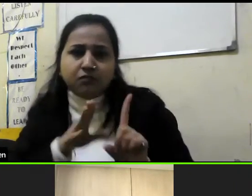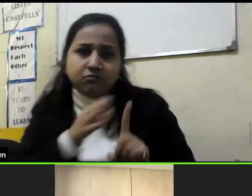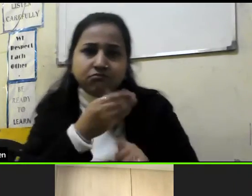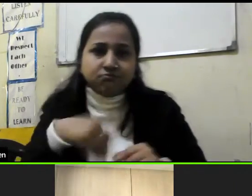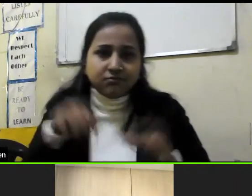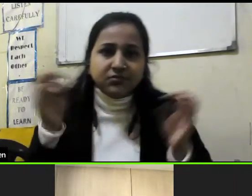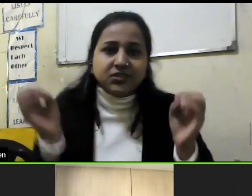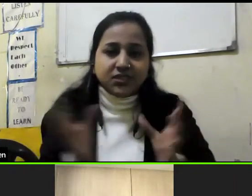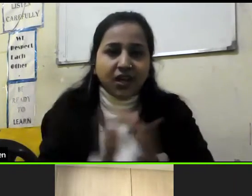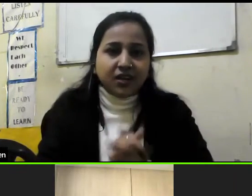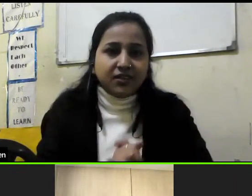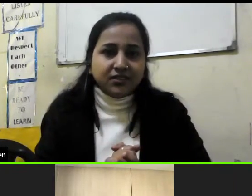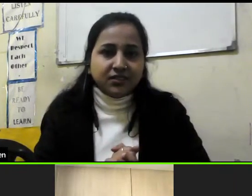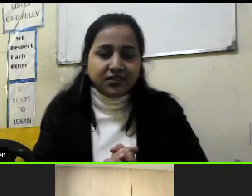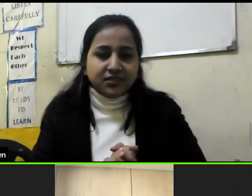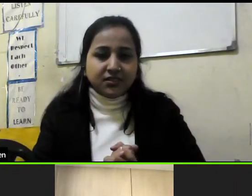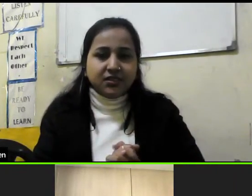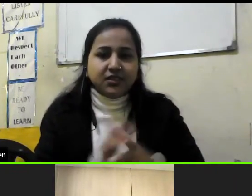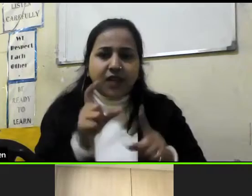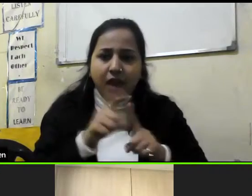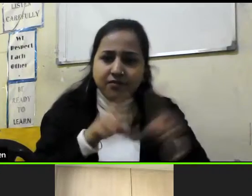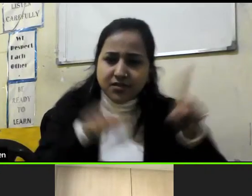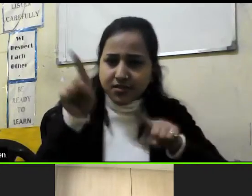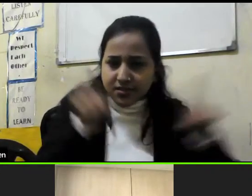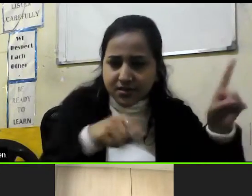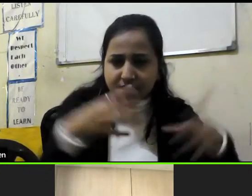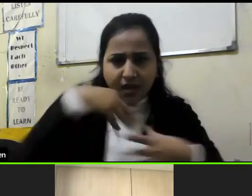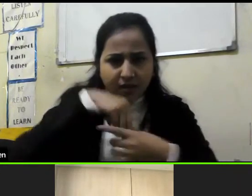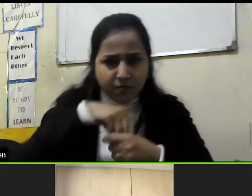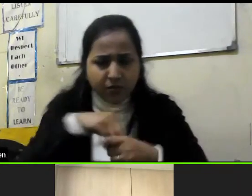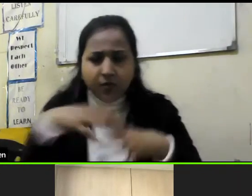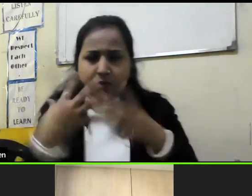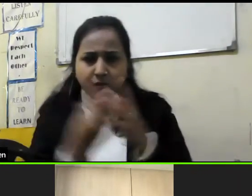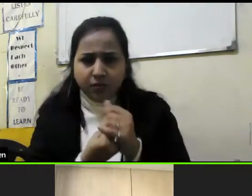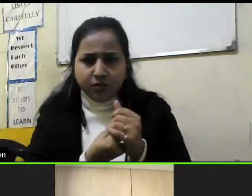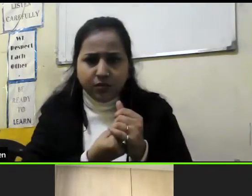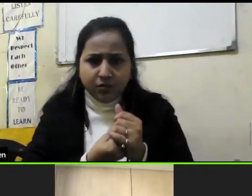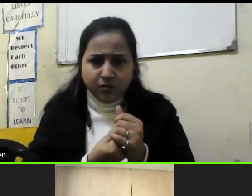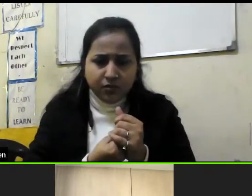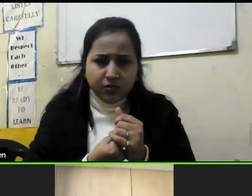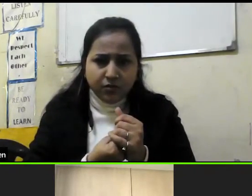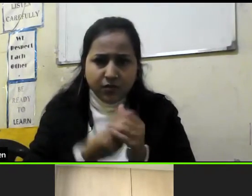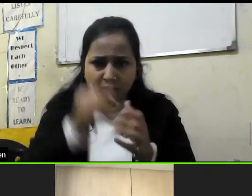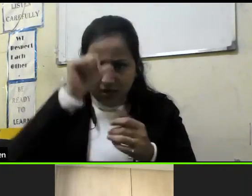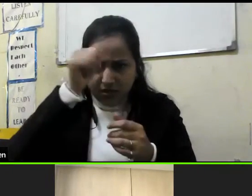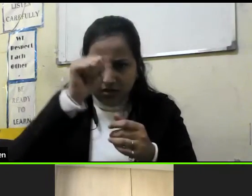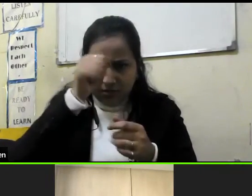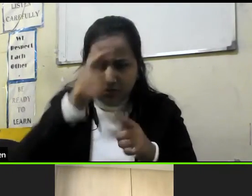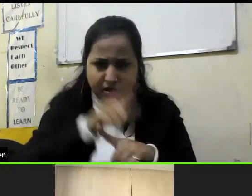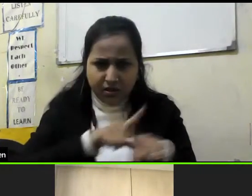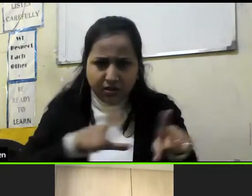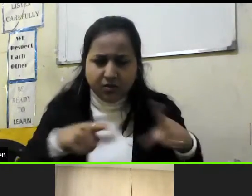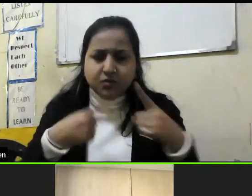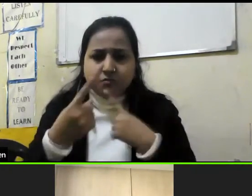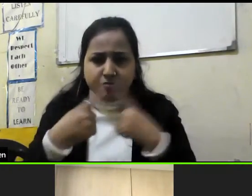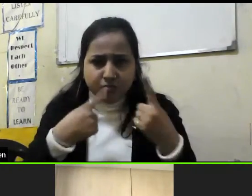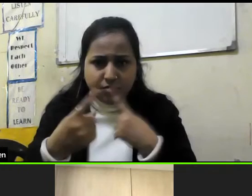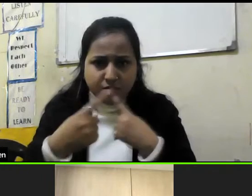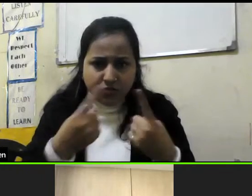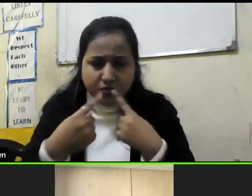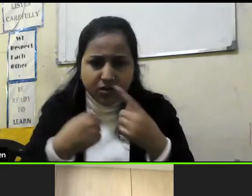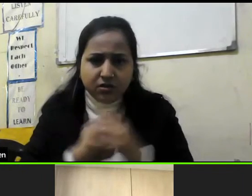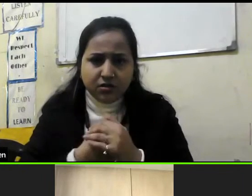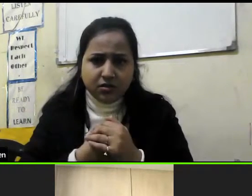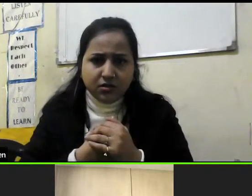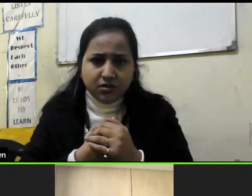And when I say diversity and inclusion, हमारे लिए मैं हिंदी माध्यम रखना चाहूँगी. सबके बहुत